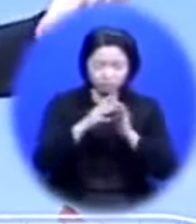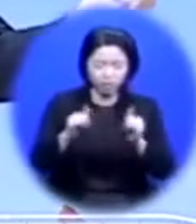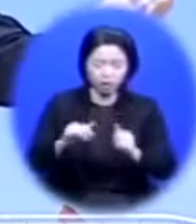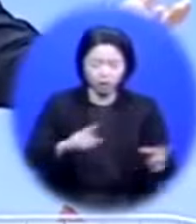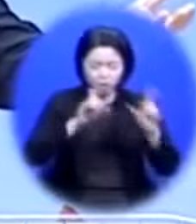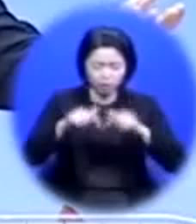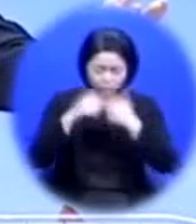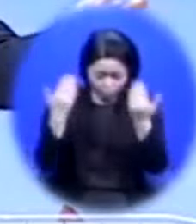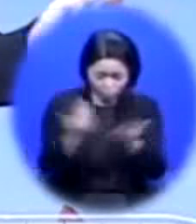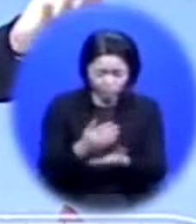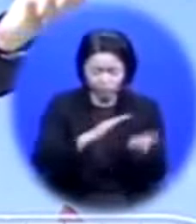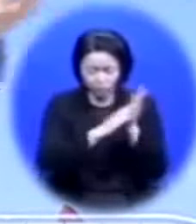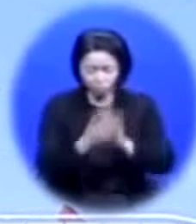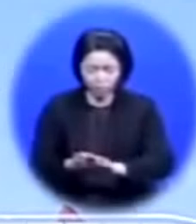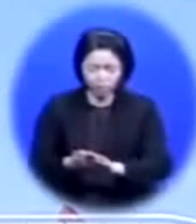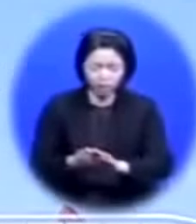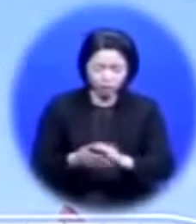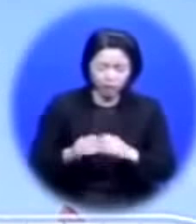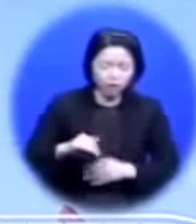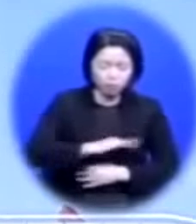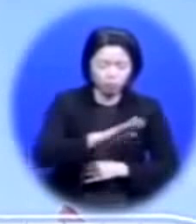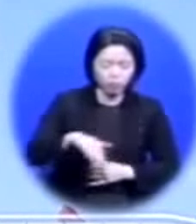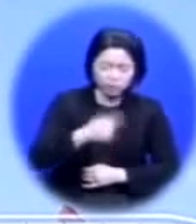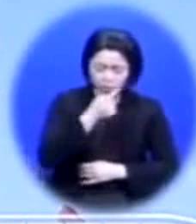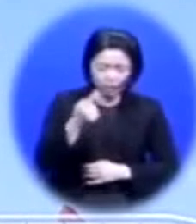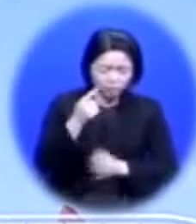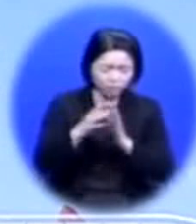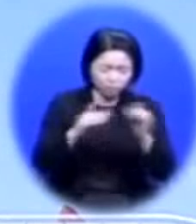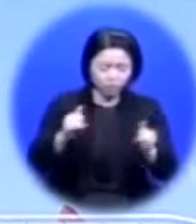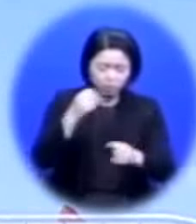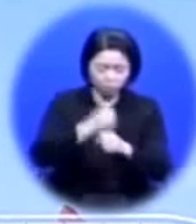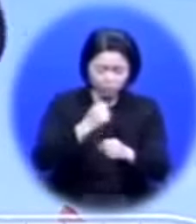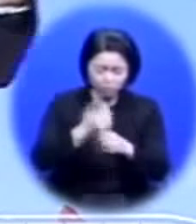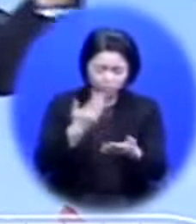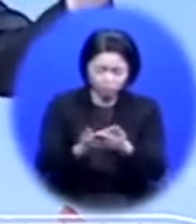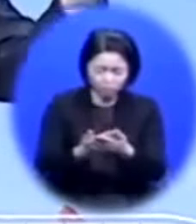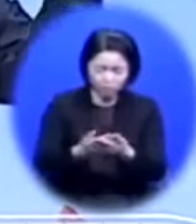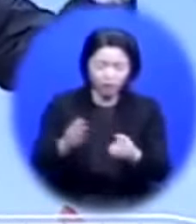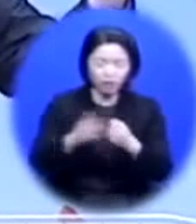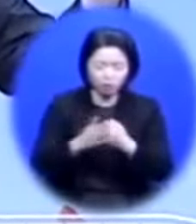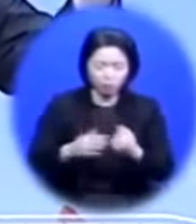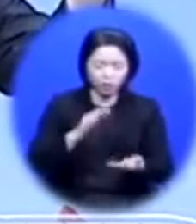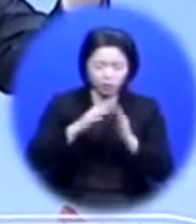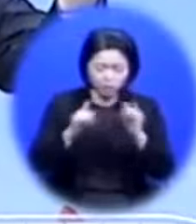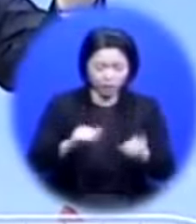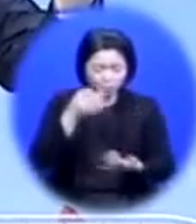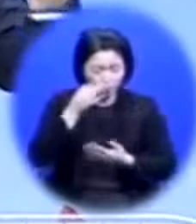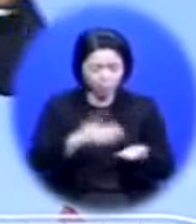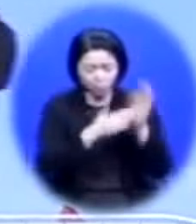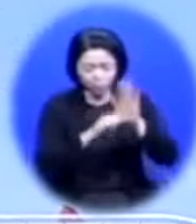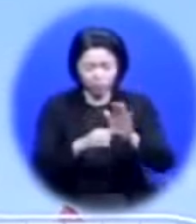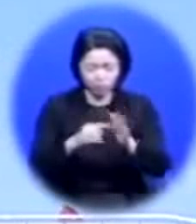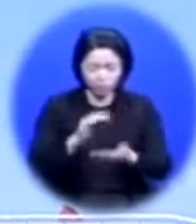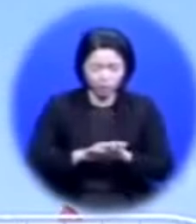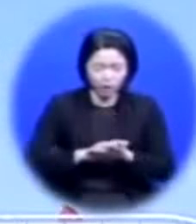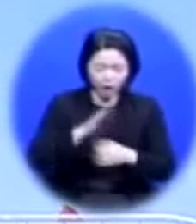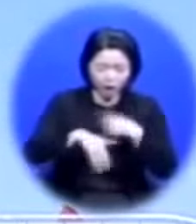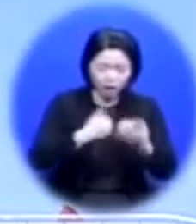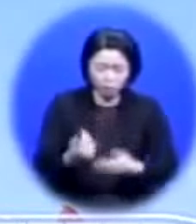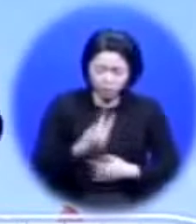완전히 변하는 주님 저희를 증인 삼아서 아멘 그래서 사람들에게 보이소서 아멘 하나님의